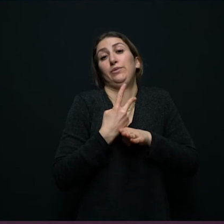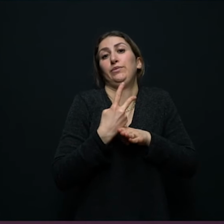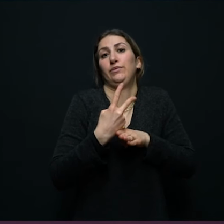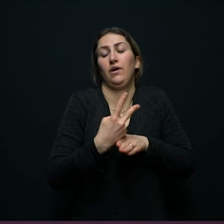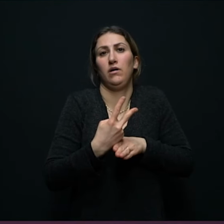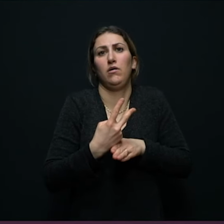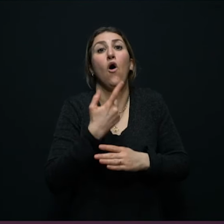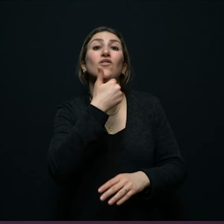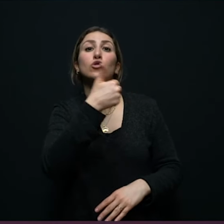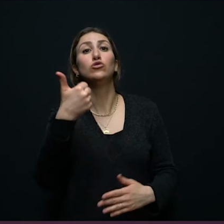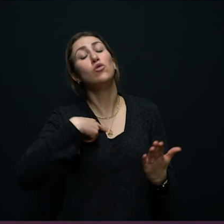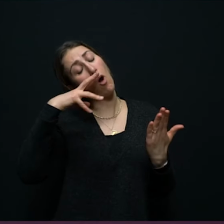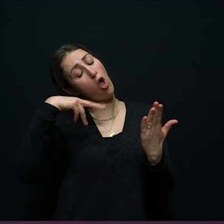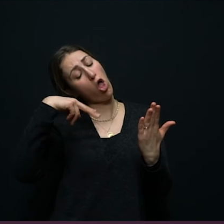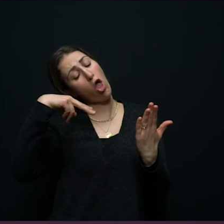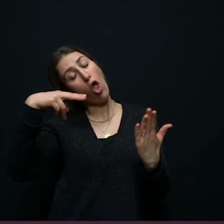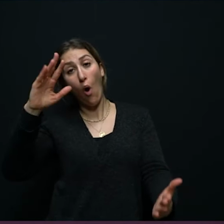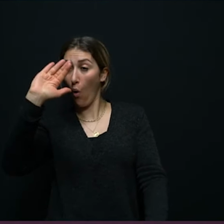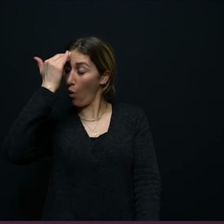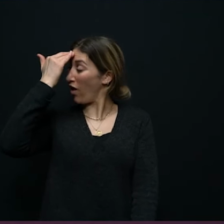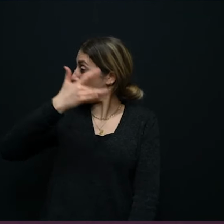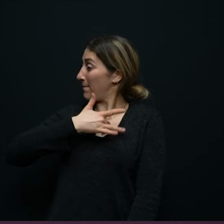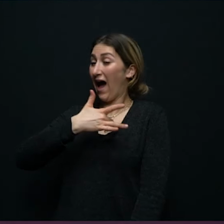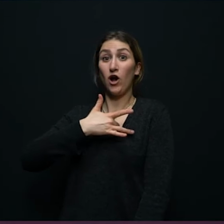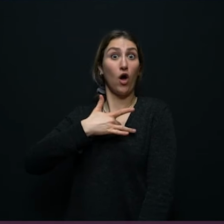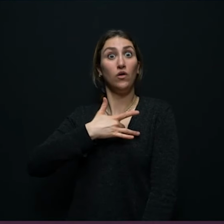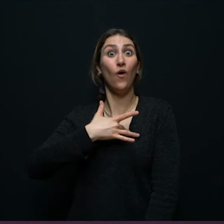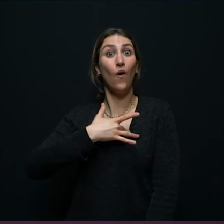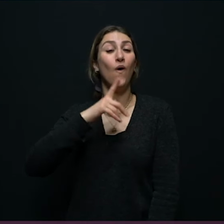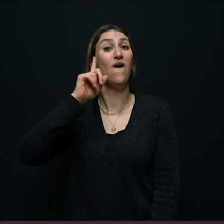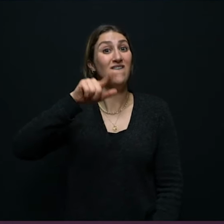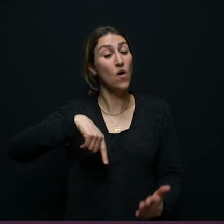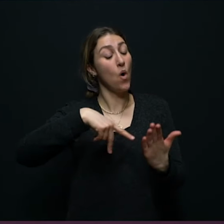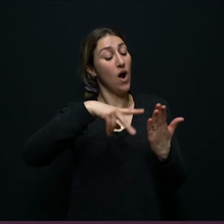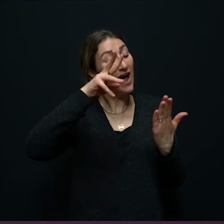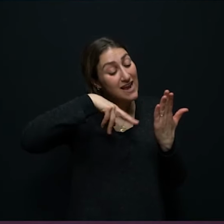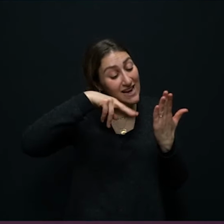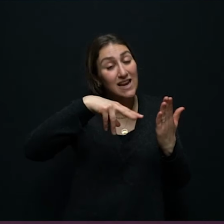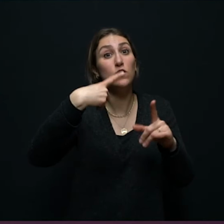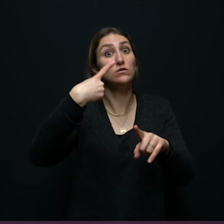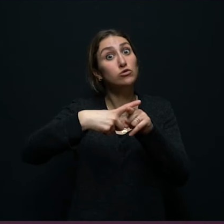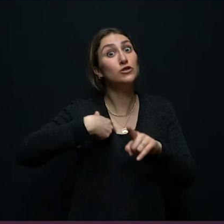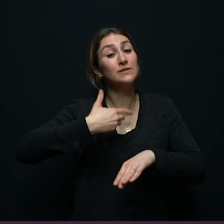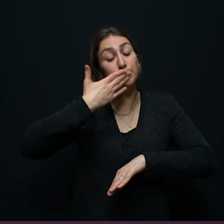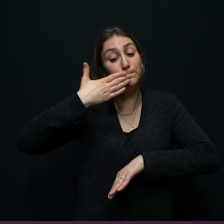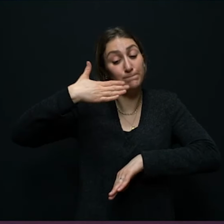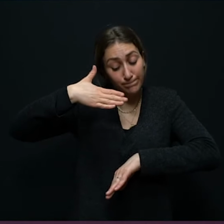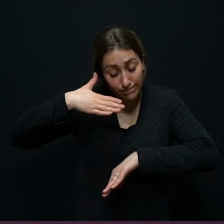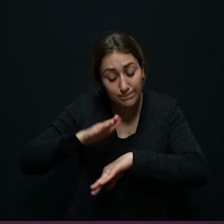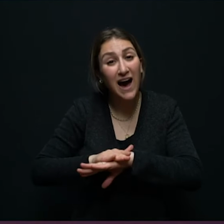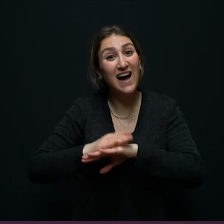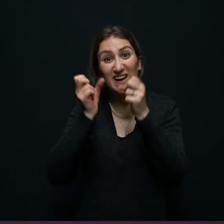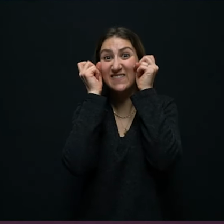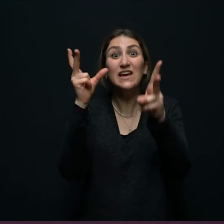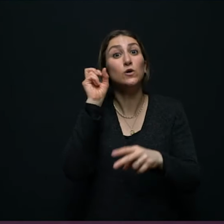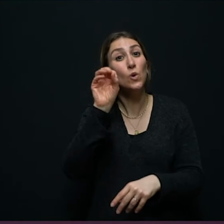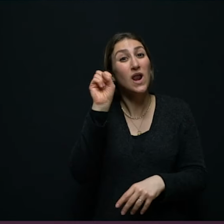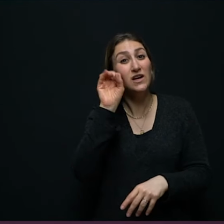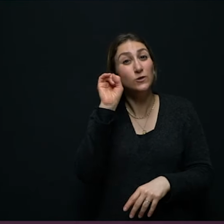kills même la connaissent par coeur mais de la mettre en pratique non c'est au travers d'une mise en pratique